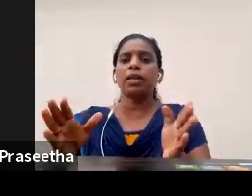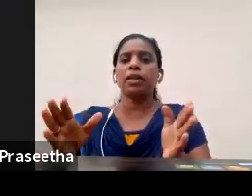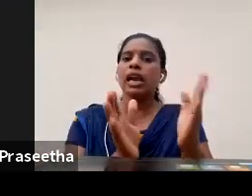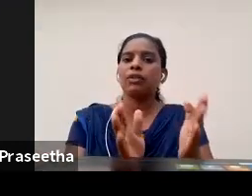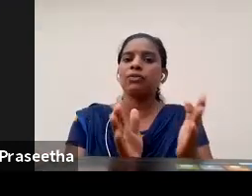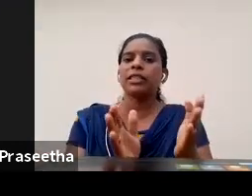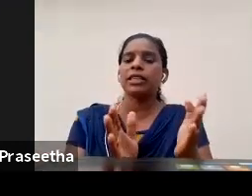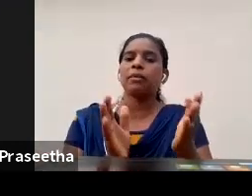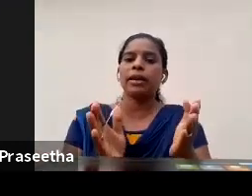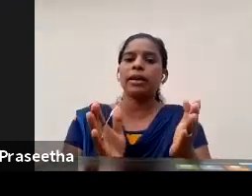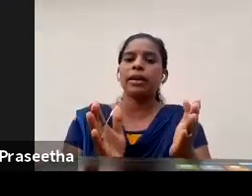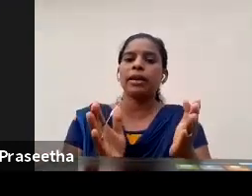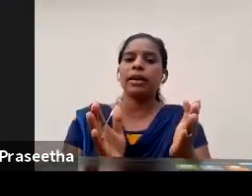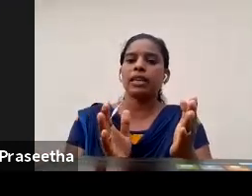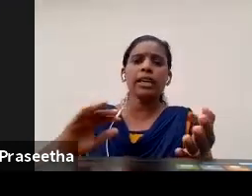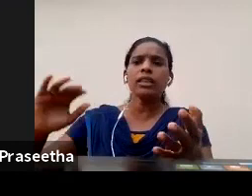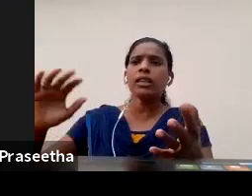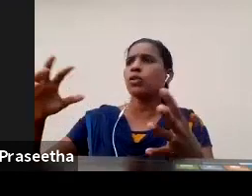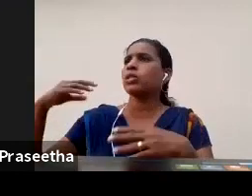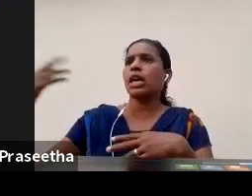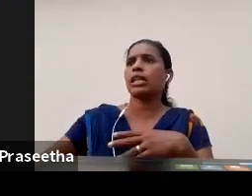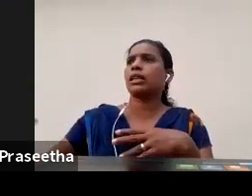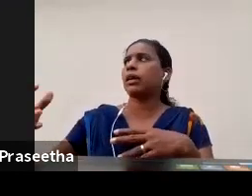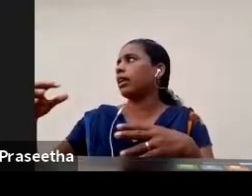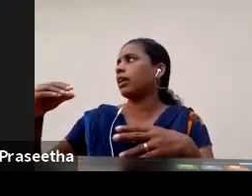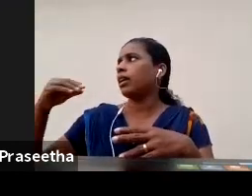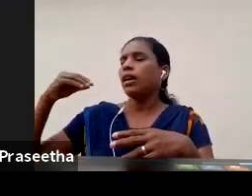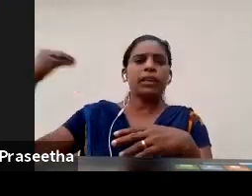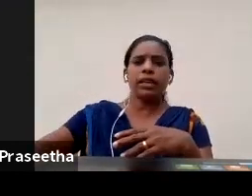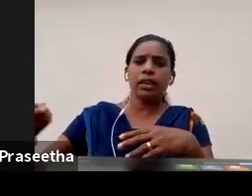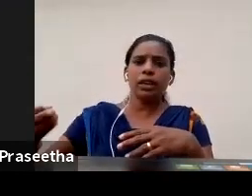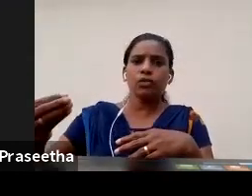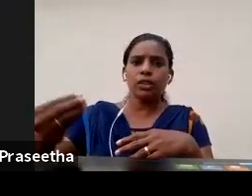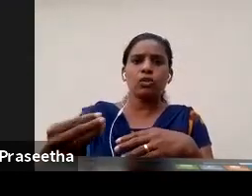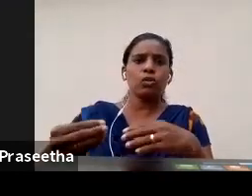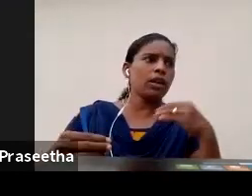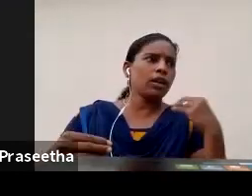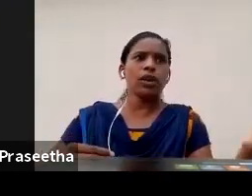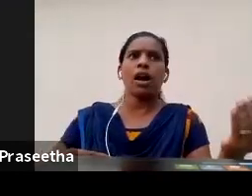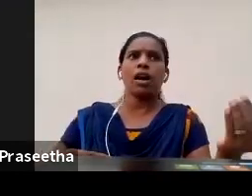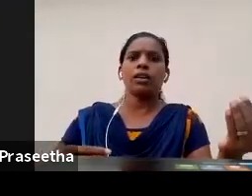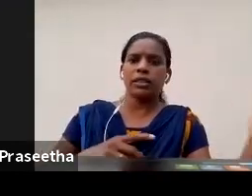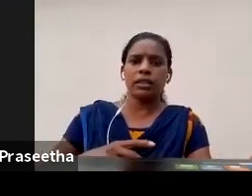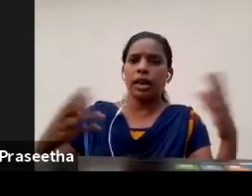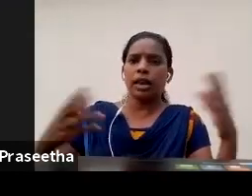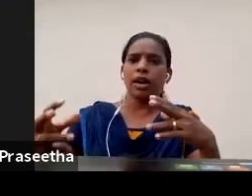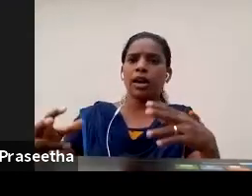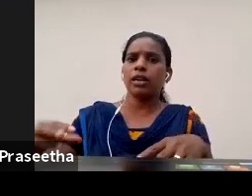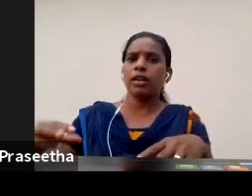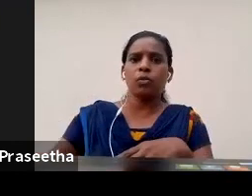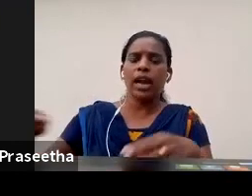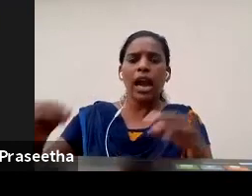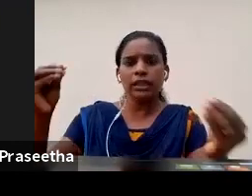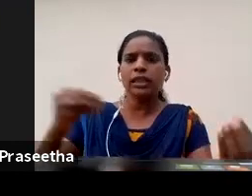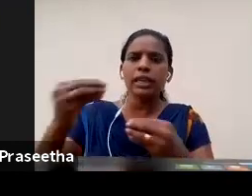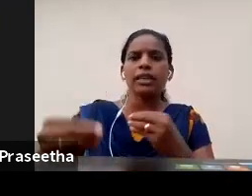വെച്ച് ഈ ആൽഫബെറ്റ്സിനെ ബേസ് ചെയ്തിട്ടാണ്. സൈൻ എന്നുള്ളത് ഒരു സാധനം അല്ലെങ്കിൽ മറ്റെന്തെങ്കിലും ഒരു വസ്തു അല്ലെങ്കിൽ ഒരാള്, ഇപ്പൊ അച്ഛൻ അമ്മ